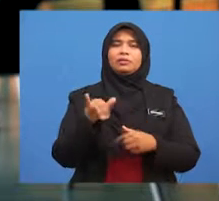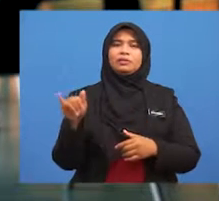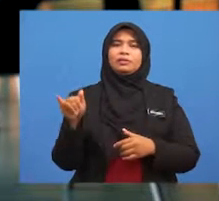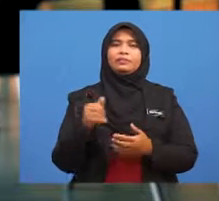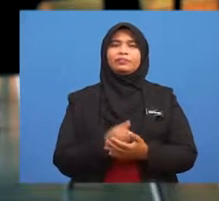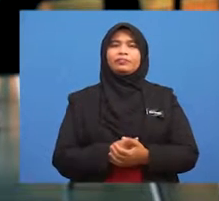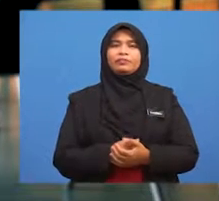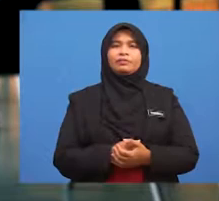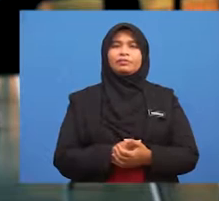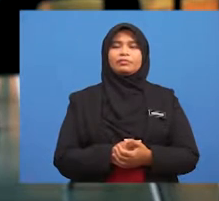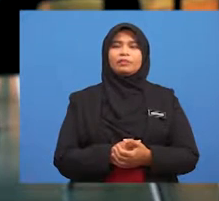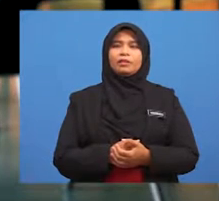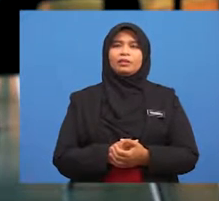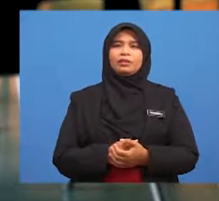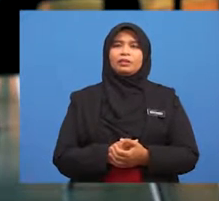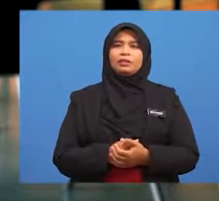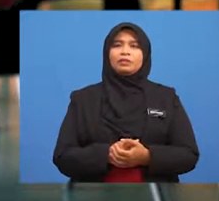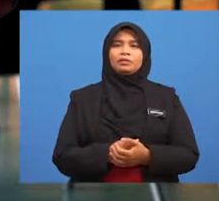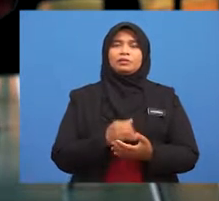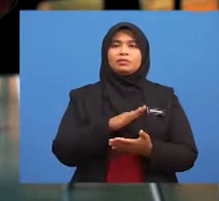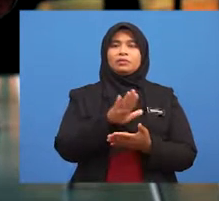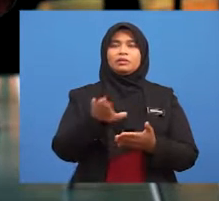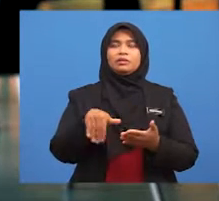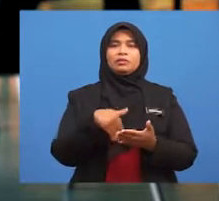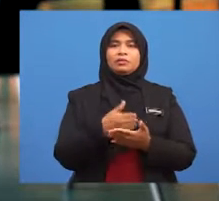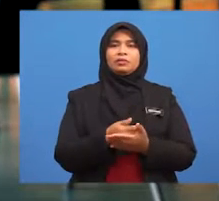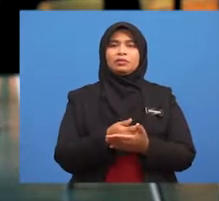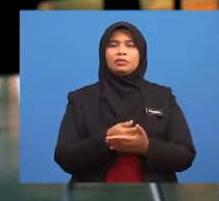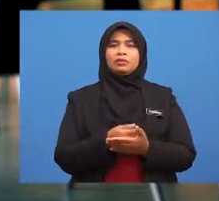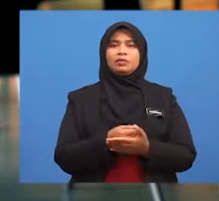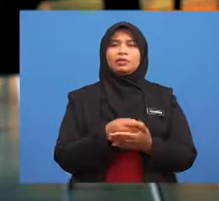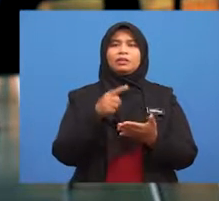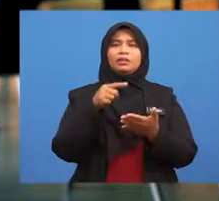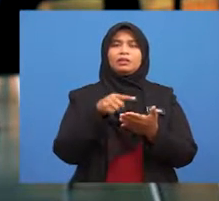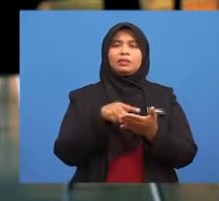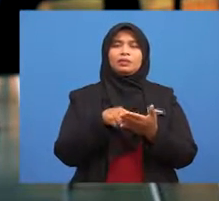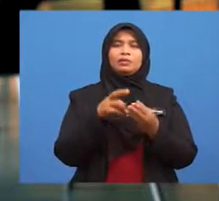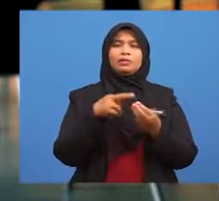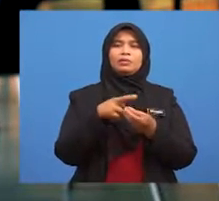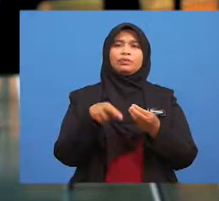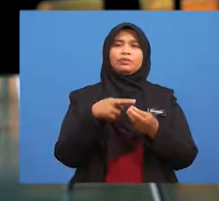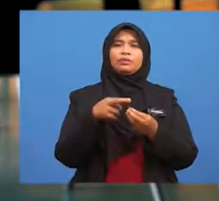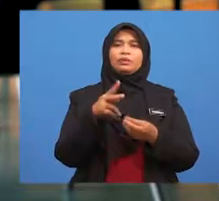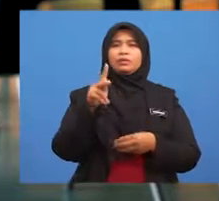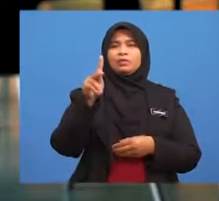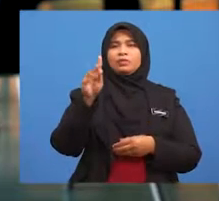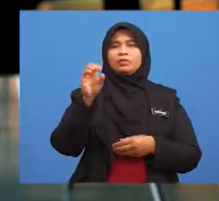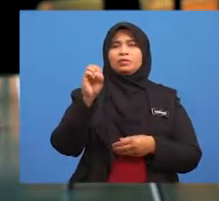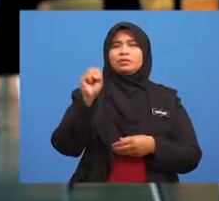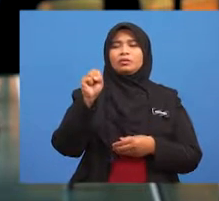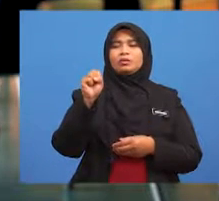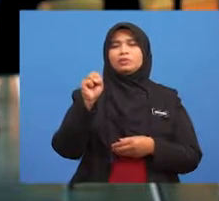Baiklah murid-murid, secara keseluruhan inilah rumus kos